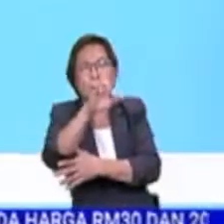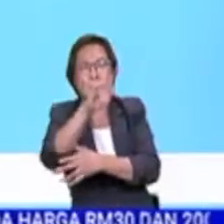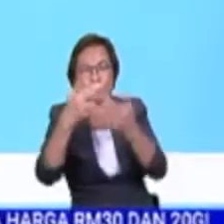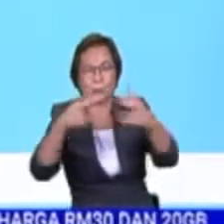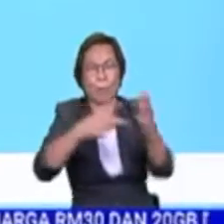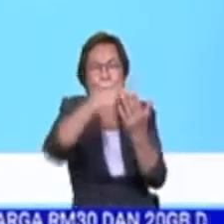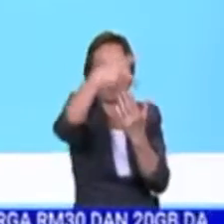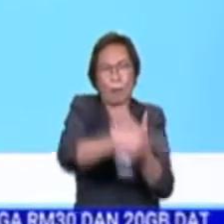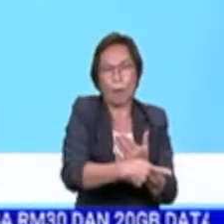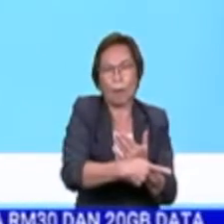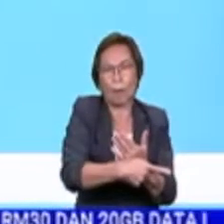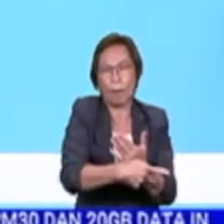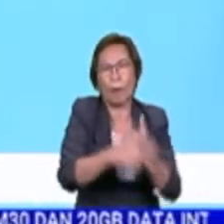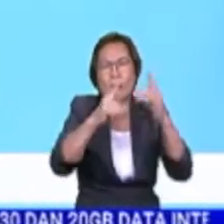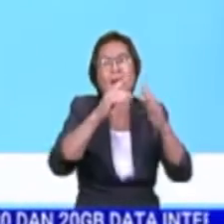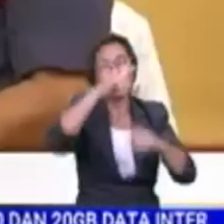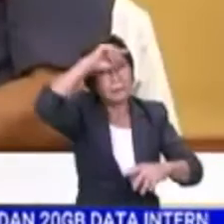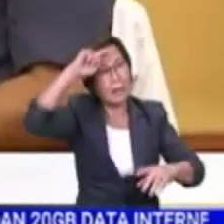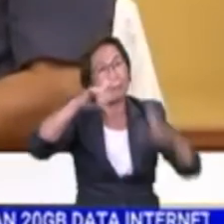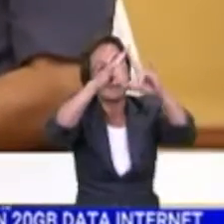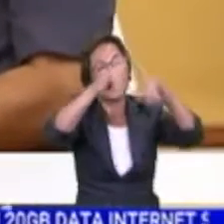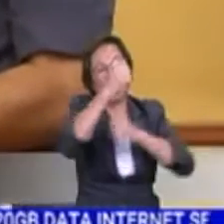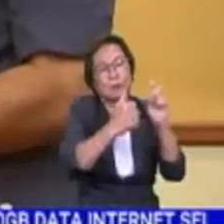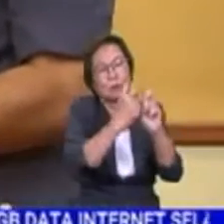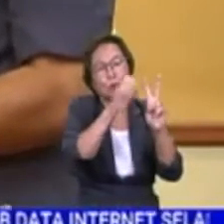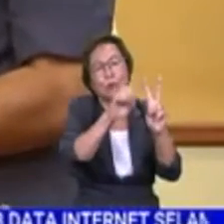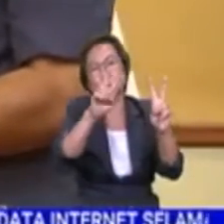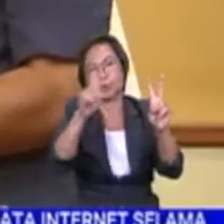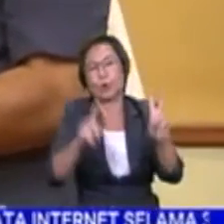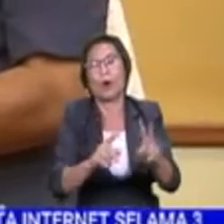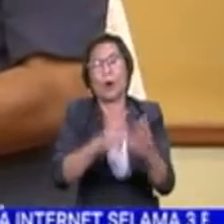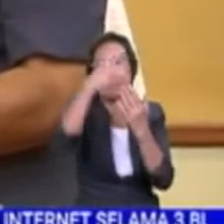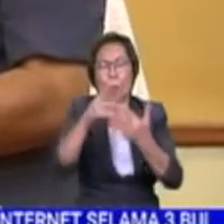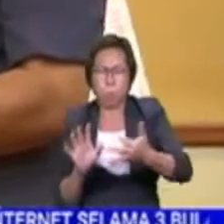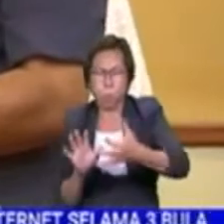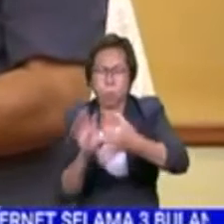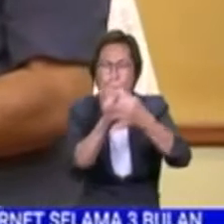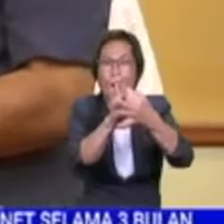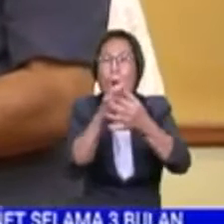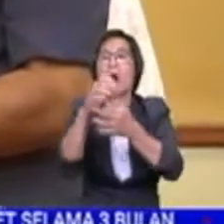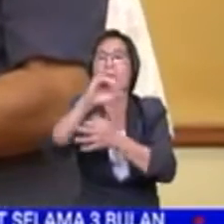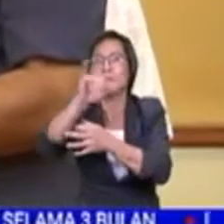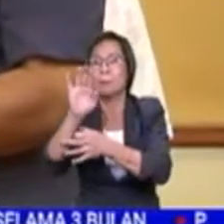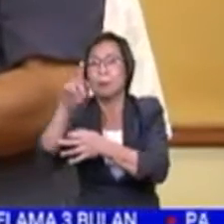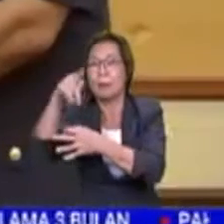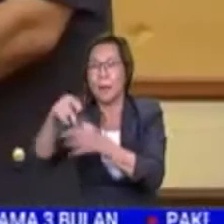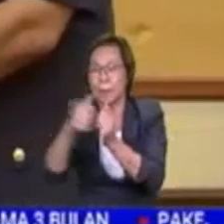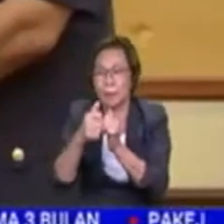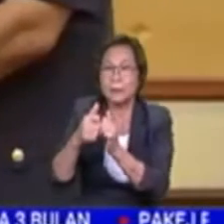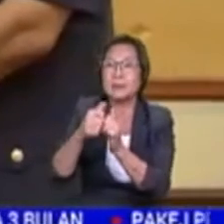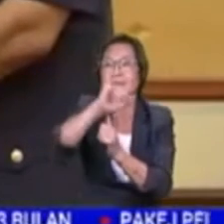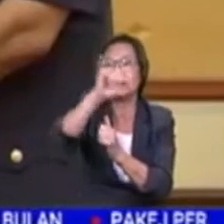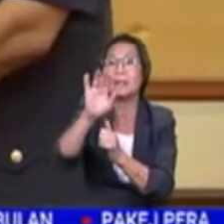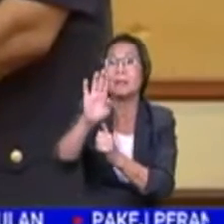perasmian program Sama Camp tahun 2021. Program kolaborasi Jabatan Bomba dan Penyelamat Zon Miri bersama Petronas itu antara